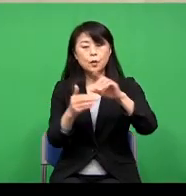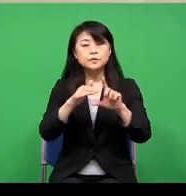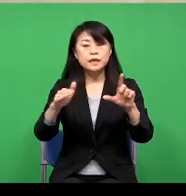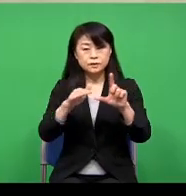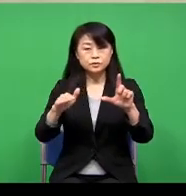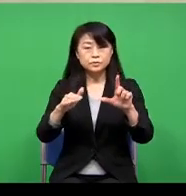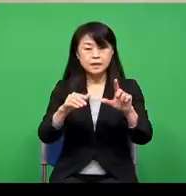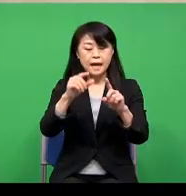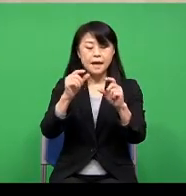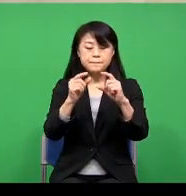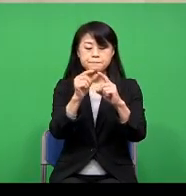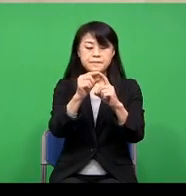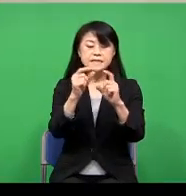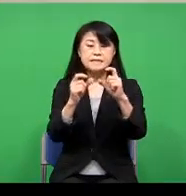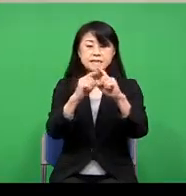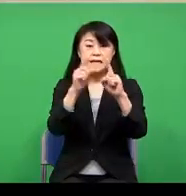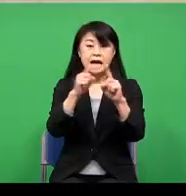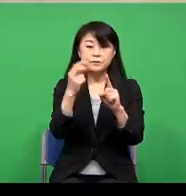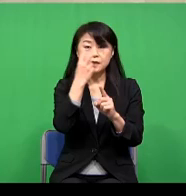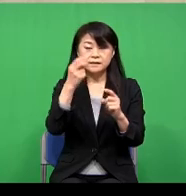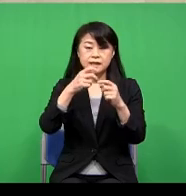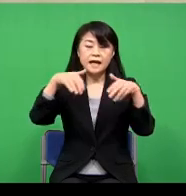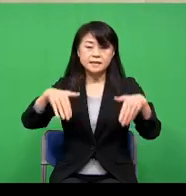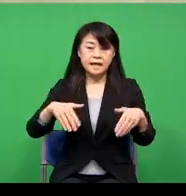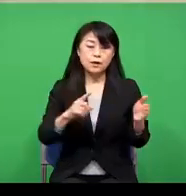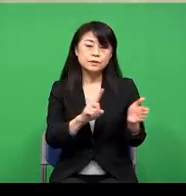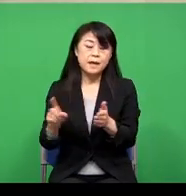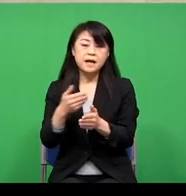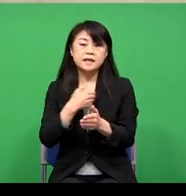4月末入院患者が一番多い時には確か